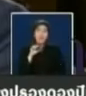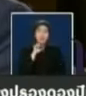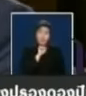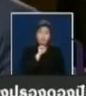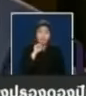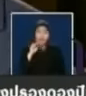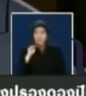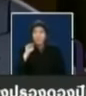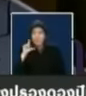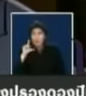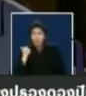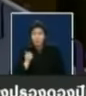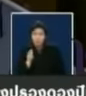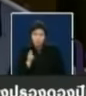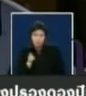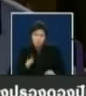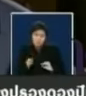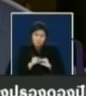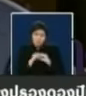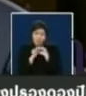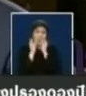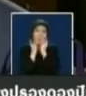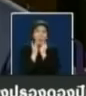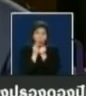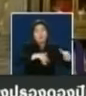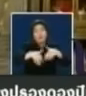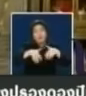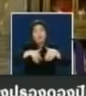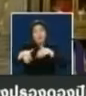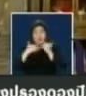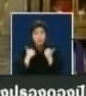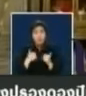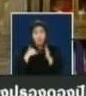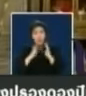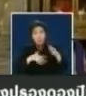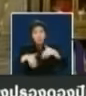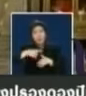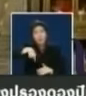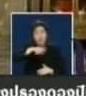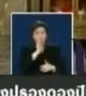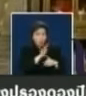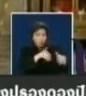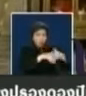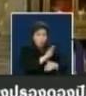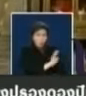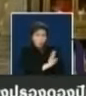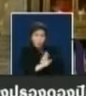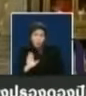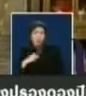ประโยชน์ต่อส่วนรวมและเพื่อความเสมอภาคของทุกคนซึ่งจะเป็นไปตามแนวทางนิติรัฐตามหลักสากล